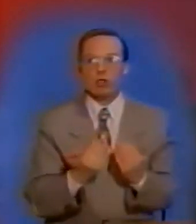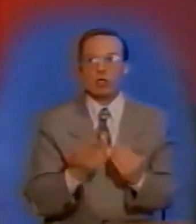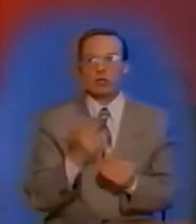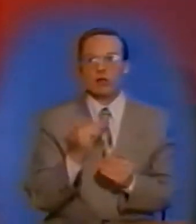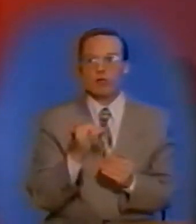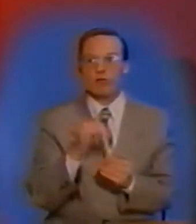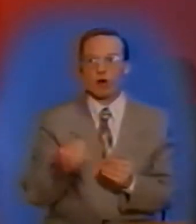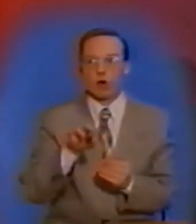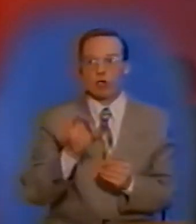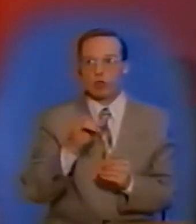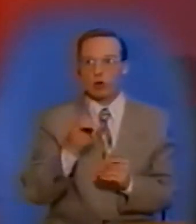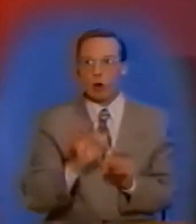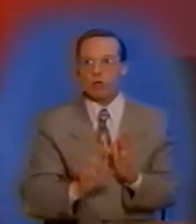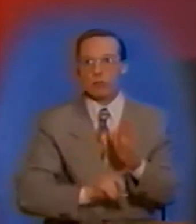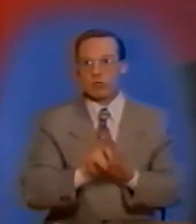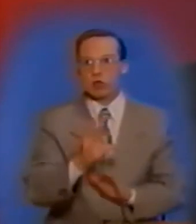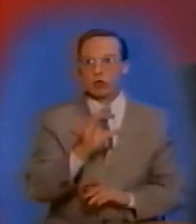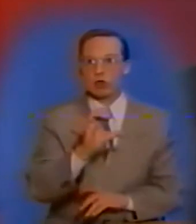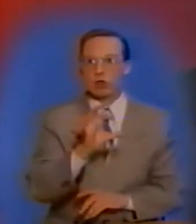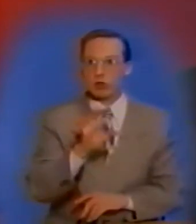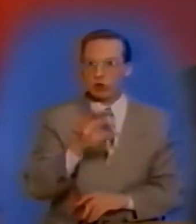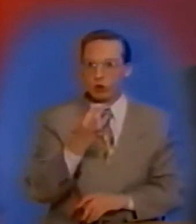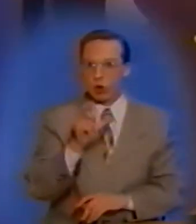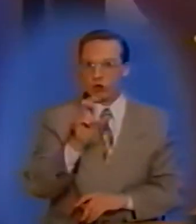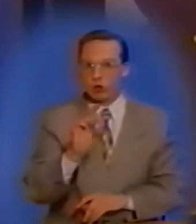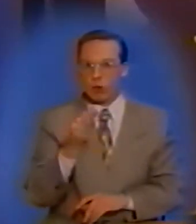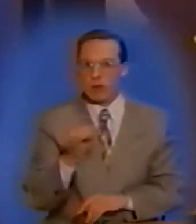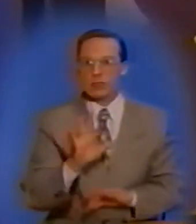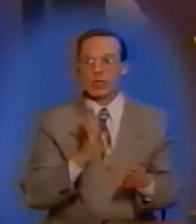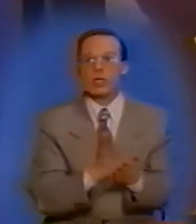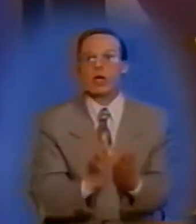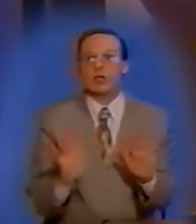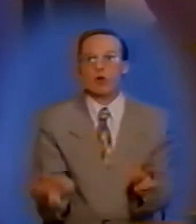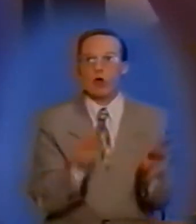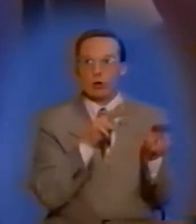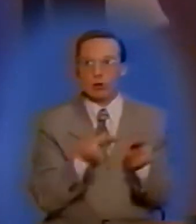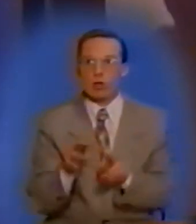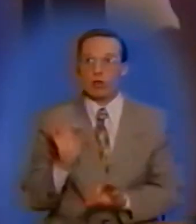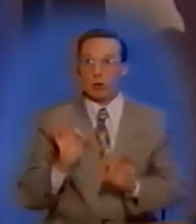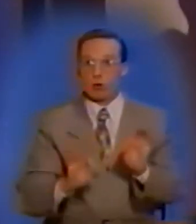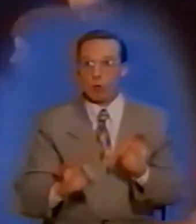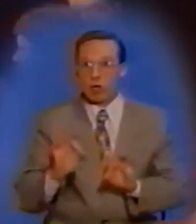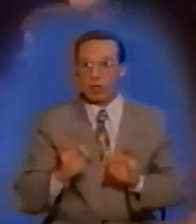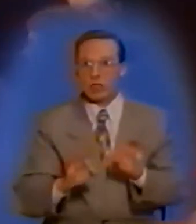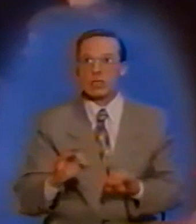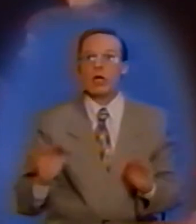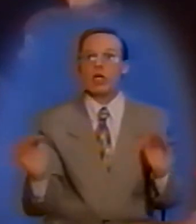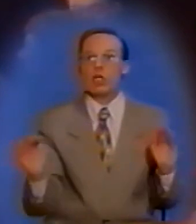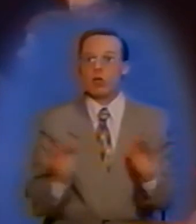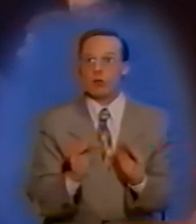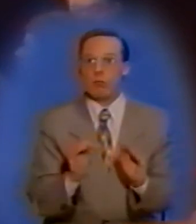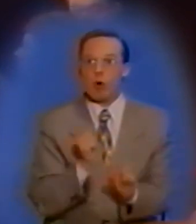Froido prasidėjo, kad sociumas tai yra kažkoks kontroliuojantis, normuojantis,